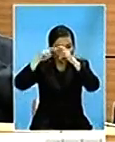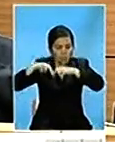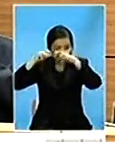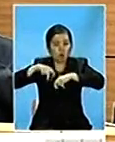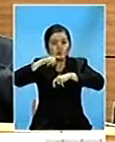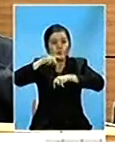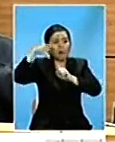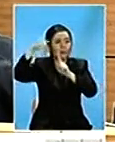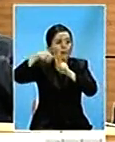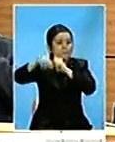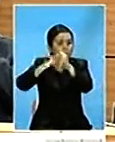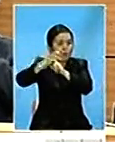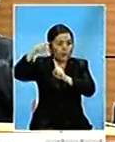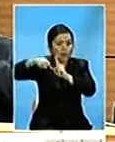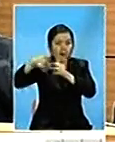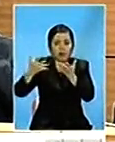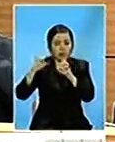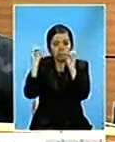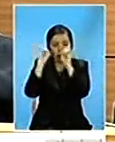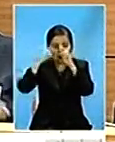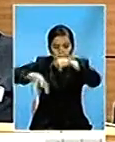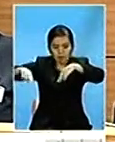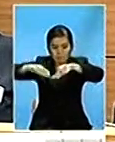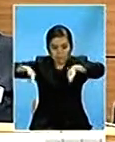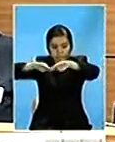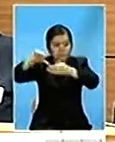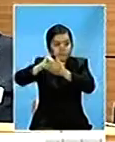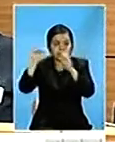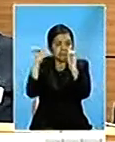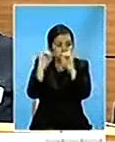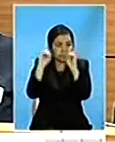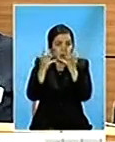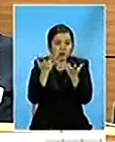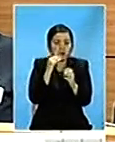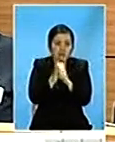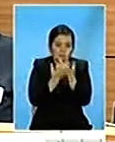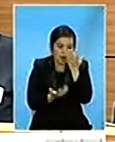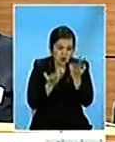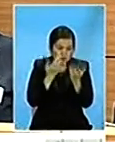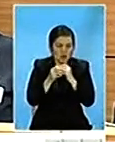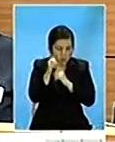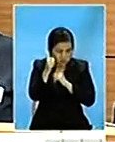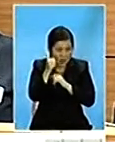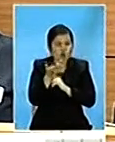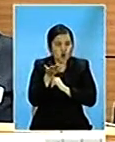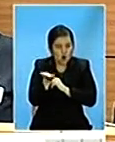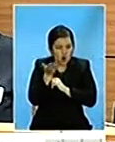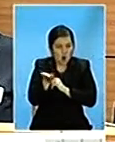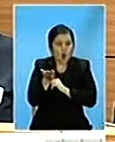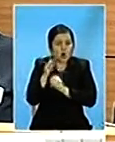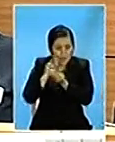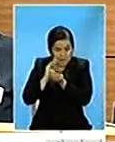ปีแล้วท่านครับลำน้ำนี่ไม่ได้รับการดูแลเป็นพันปีท่านจะทำอะไรก็ได้ผมบอกขอแต่ให้มีน้ำสกัด